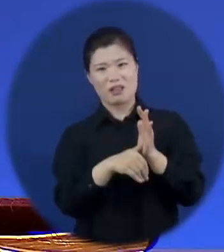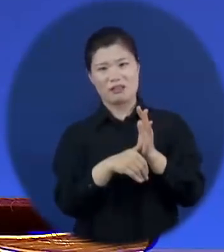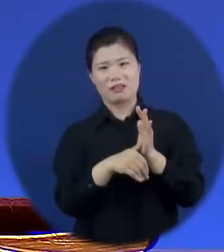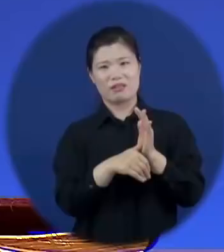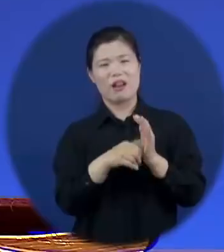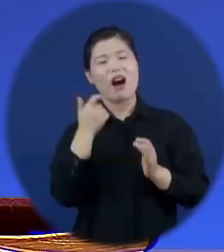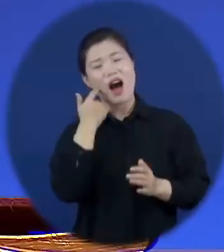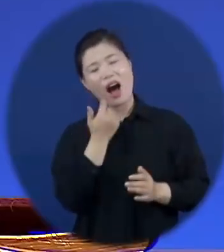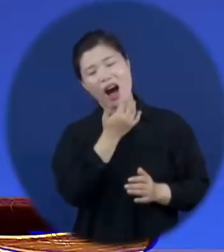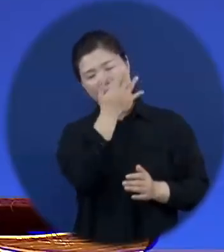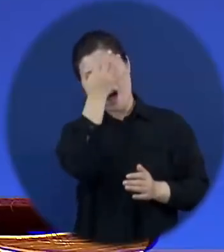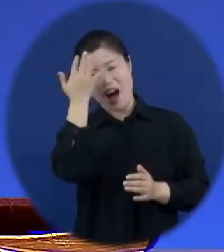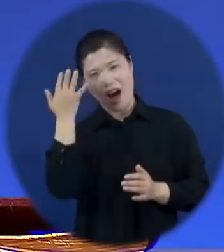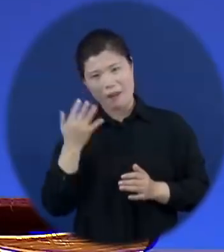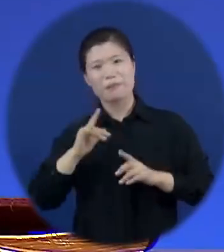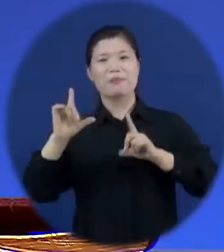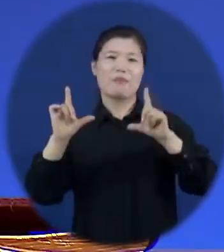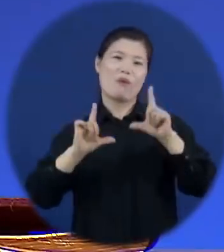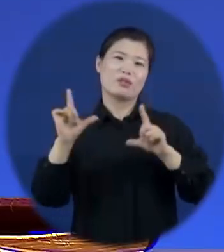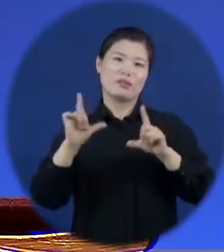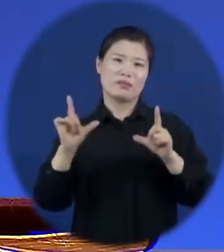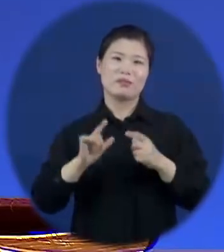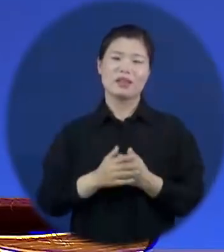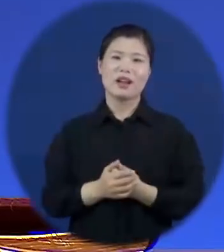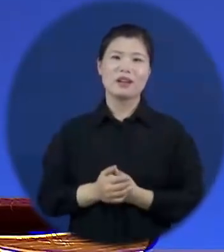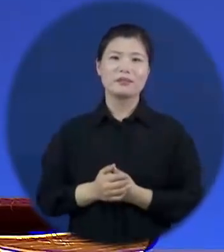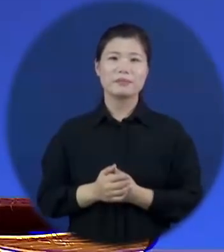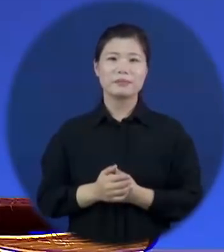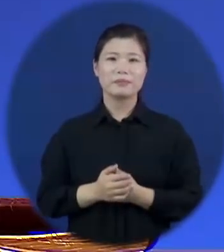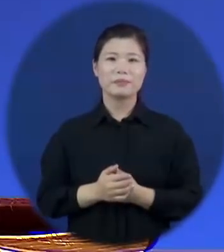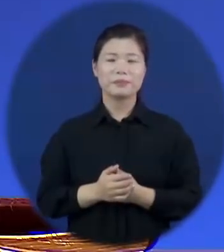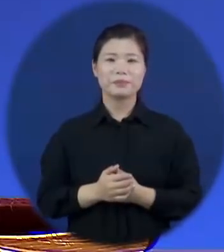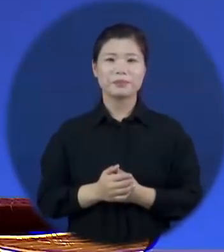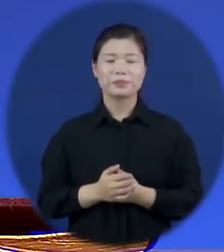보시기에는 아름다운 모습이었다는 것을요.